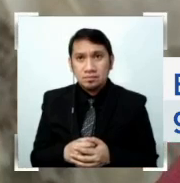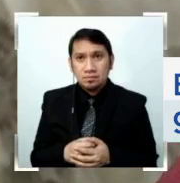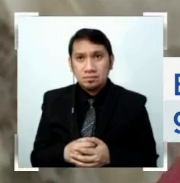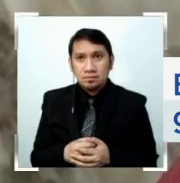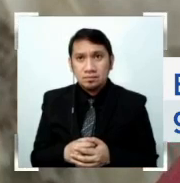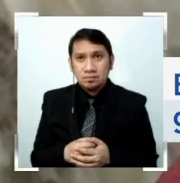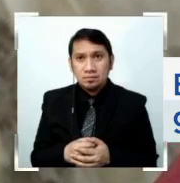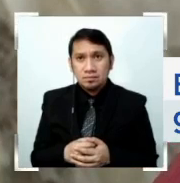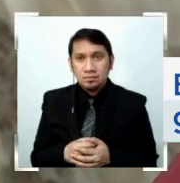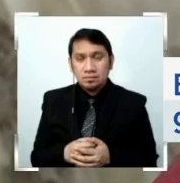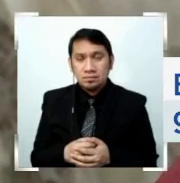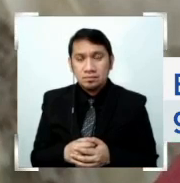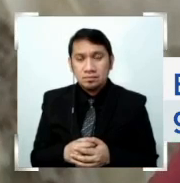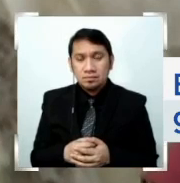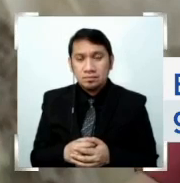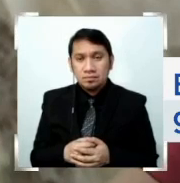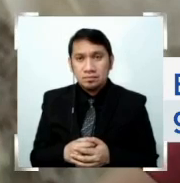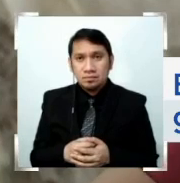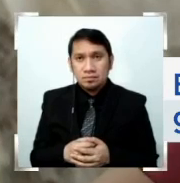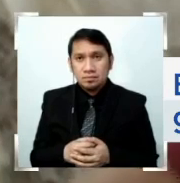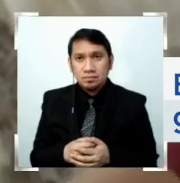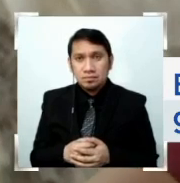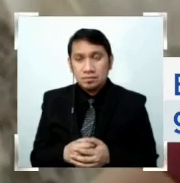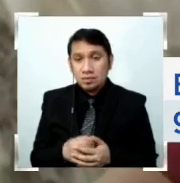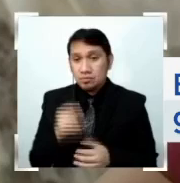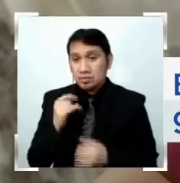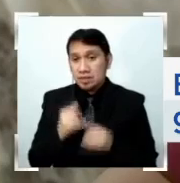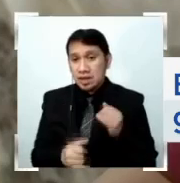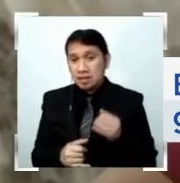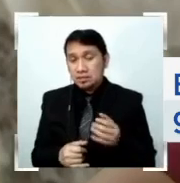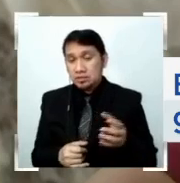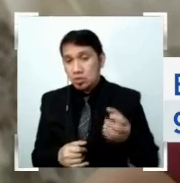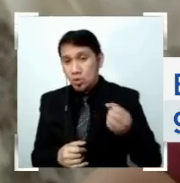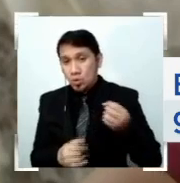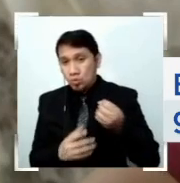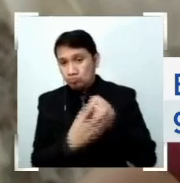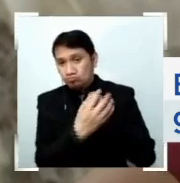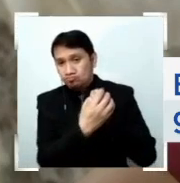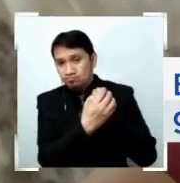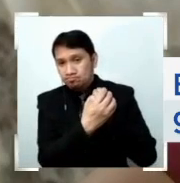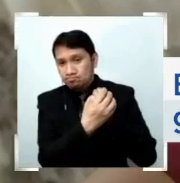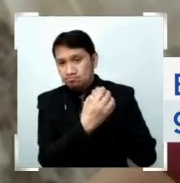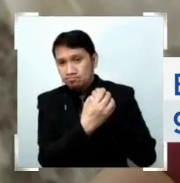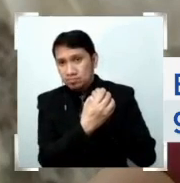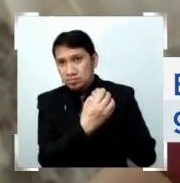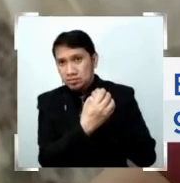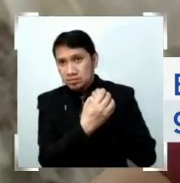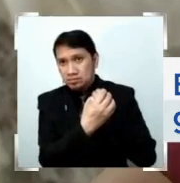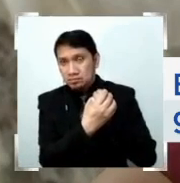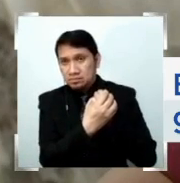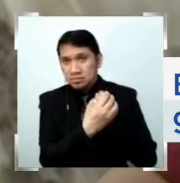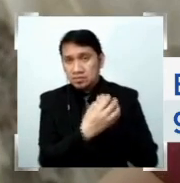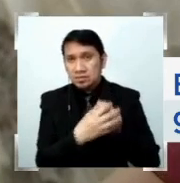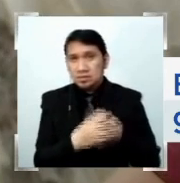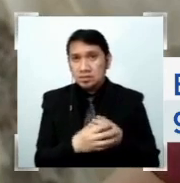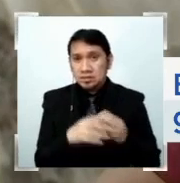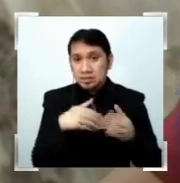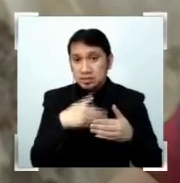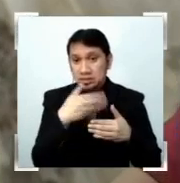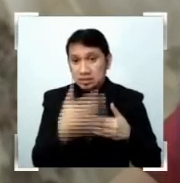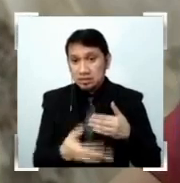Yung huling hawak niya, makapit na, pero nung sumunod, wala